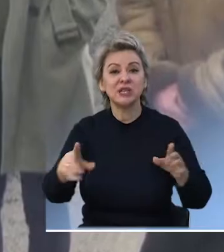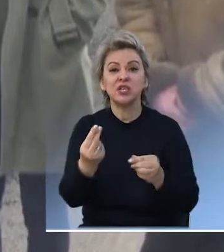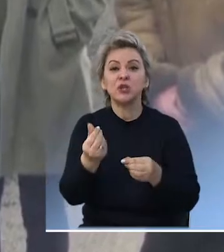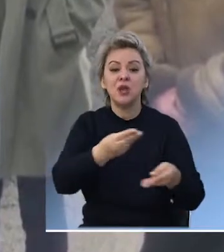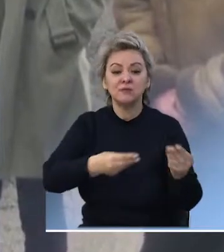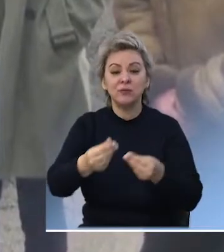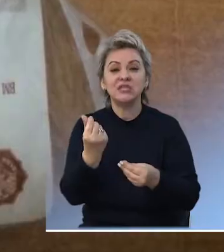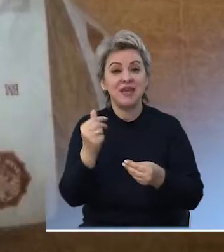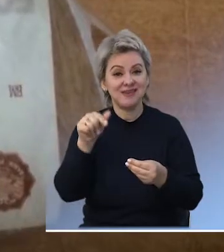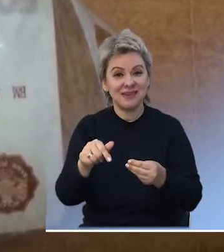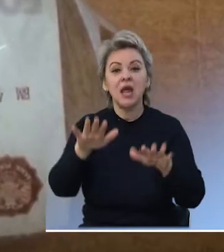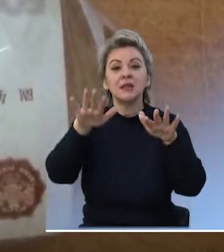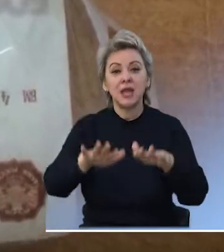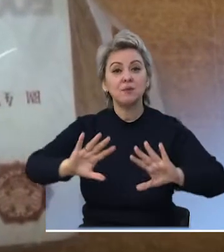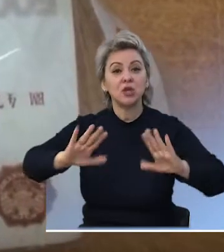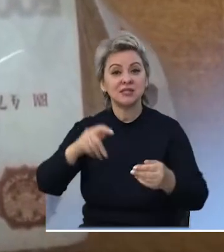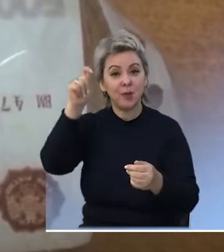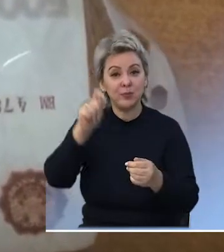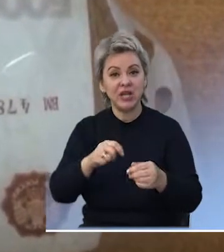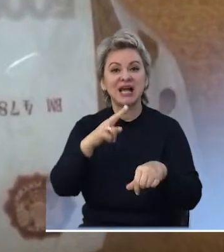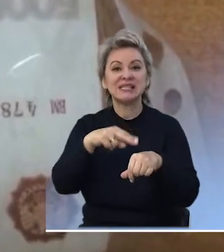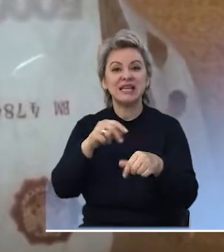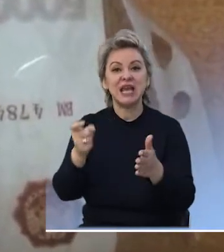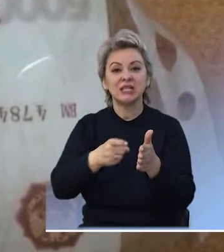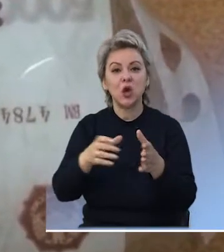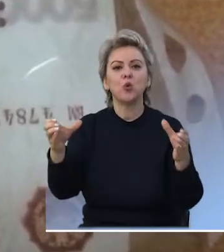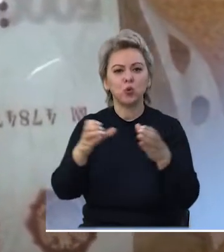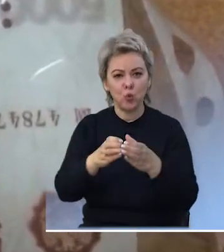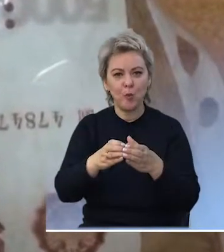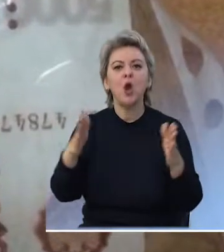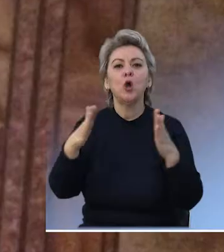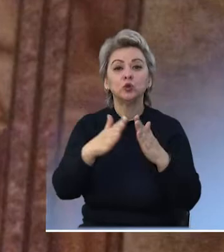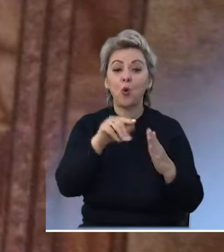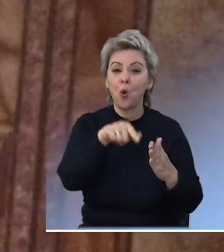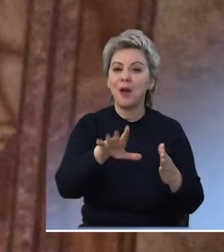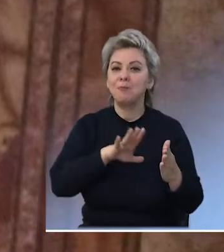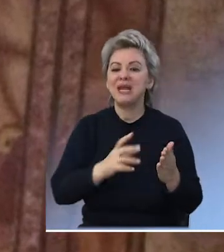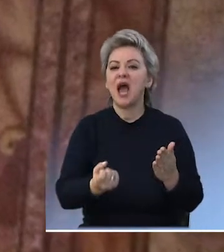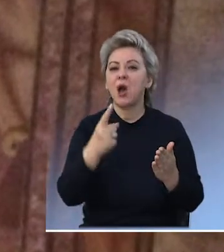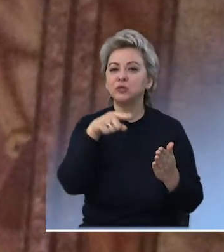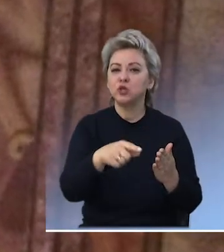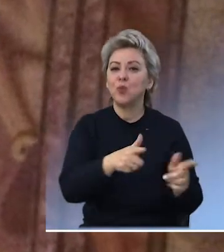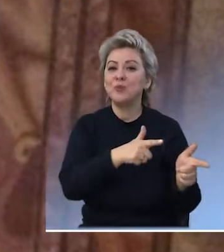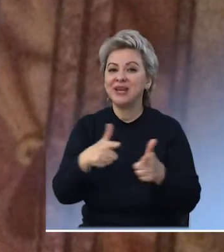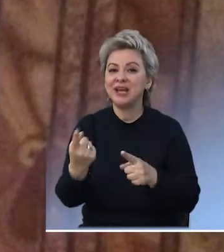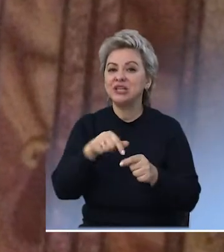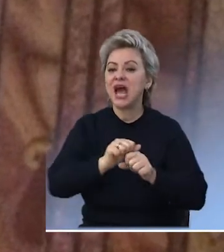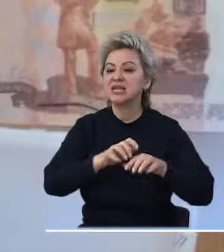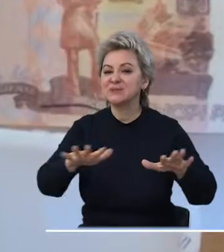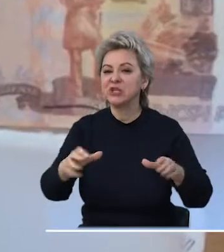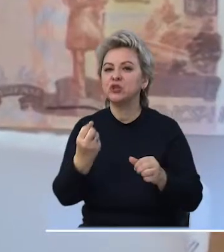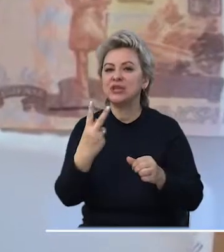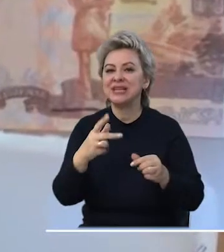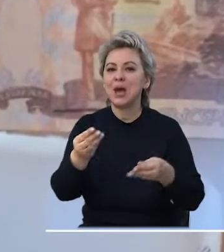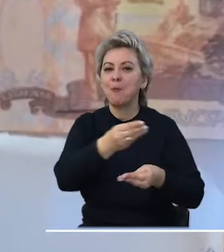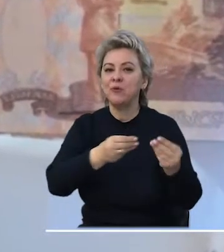сбывает поддельные денежные знаки. На место происшествия прибыла следственная оперативная группа. Дома у фигуранта были обнаружены приготовленные к